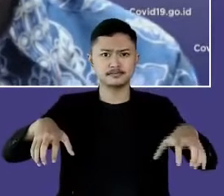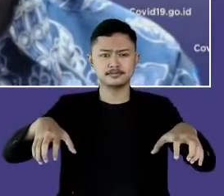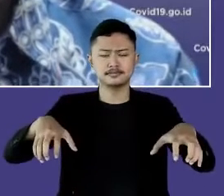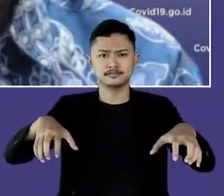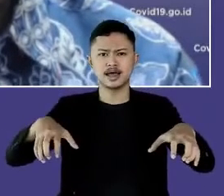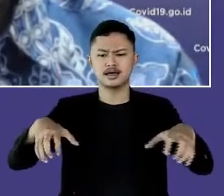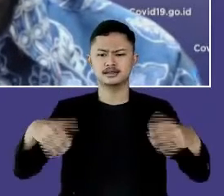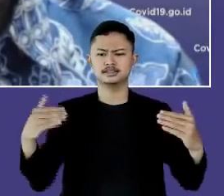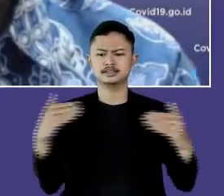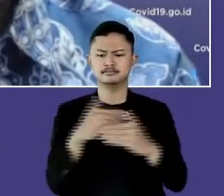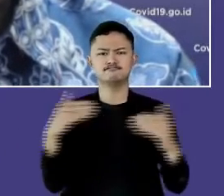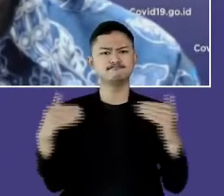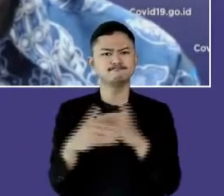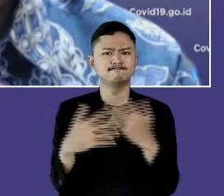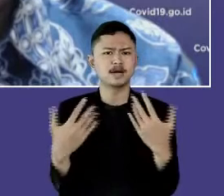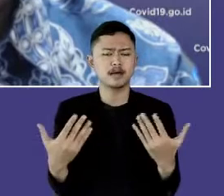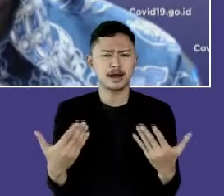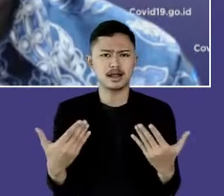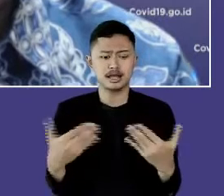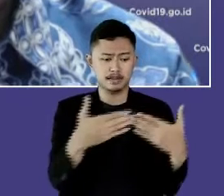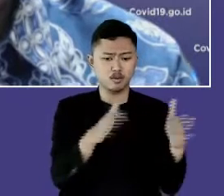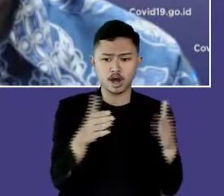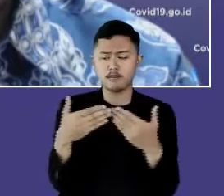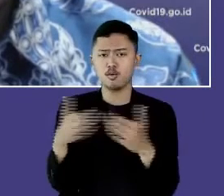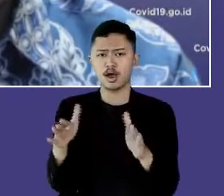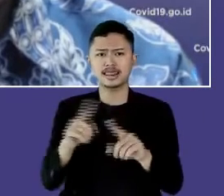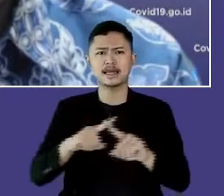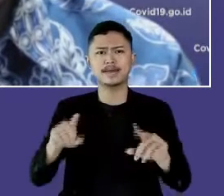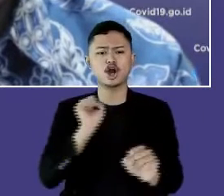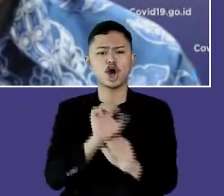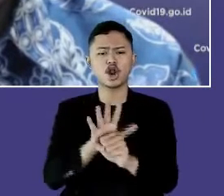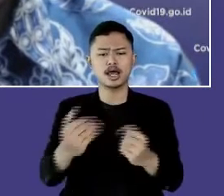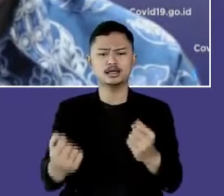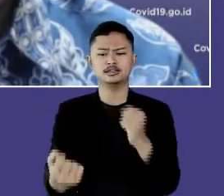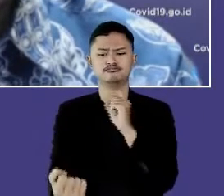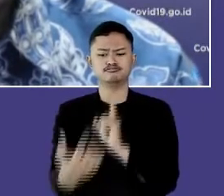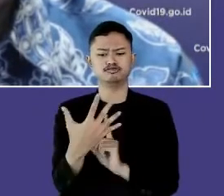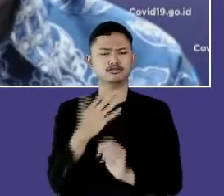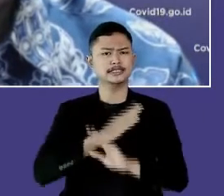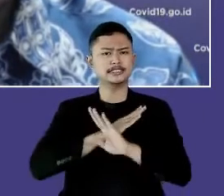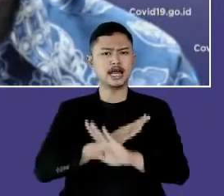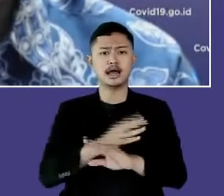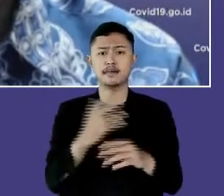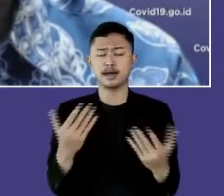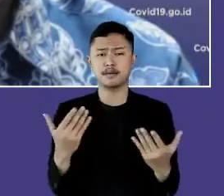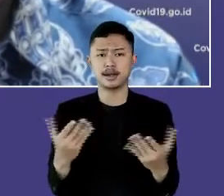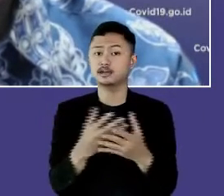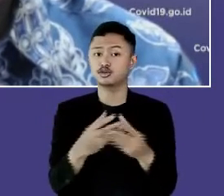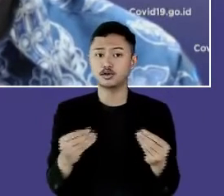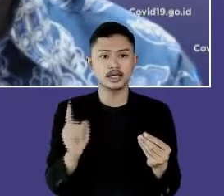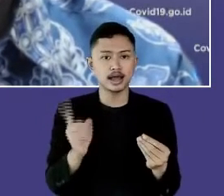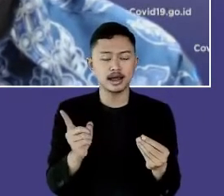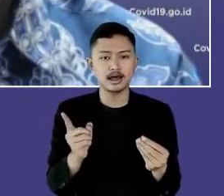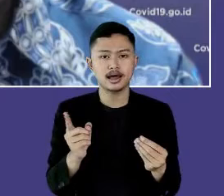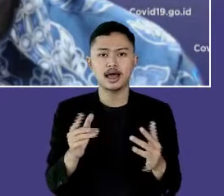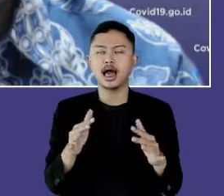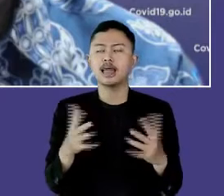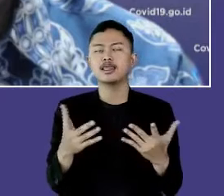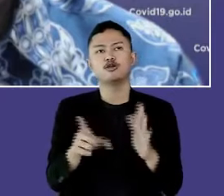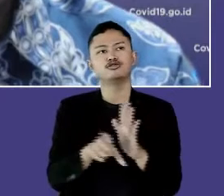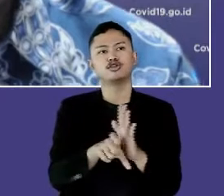dapat memicu importasi kasus dan juga perburukan kondisi penularan virus. Dapat kemudian dijelaskan mungkin oleh Anda, Pak Iwan, dampak-dampak dari